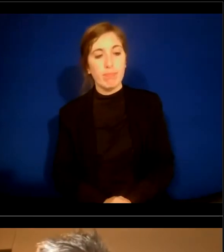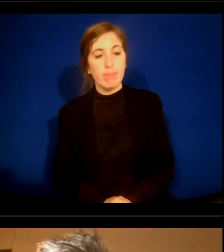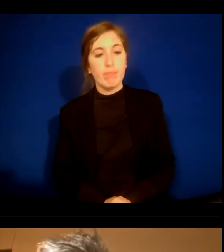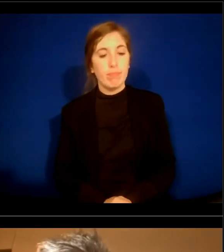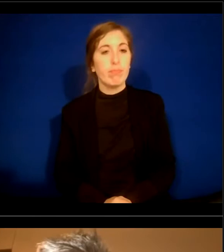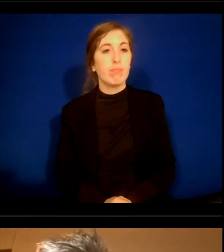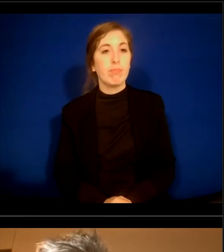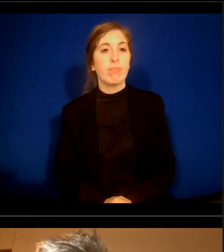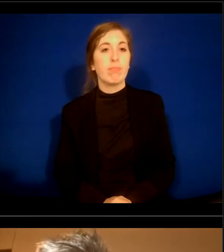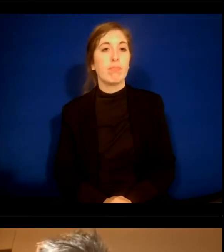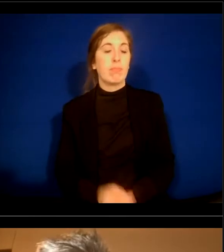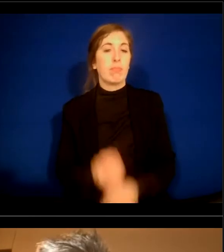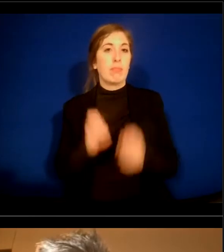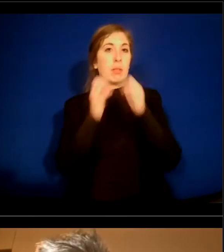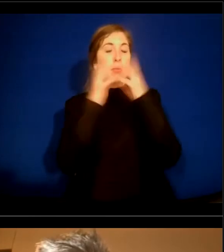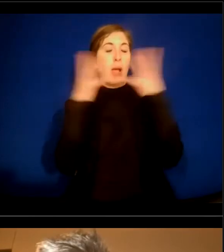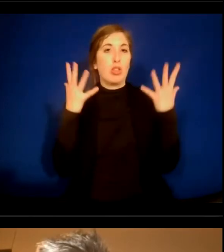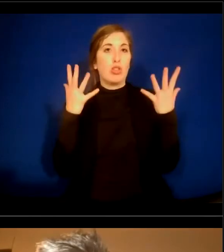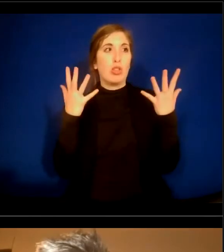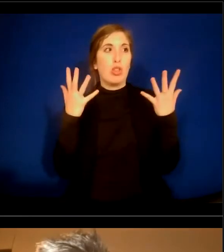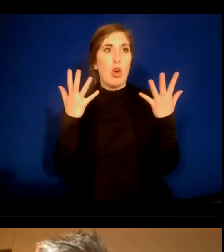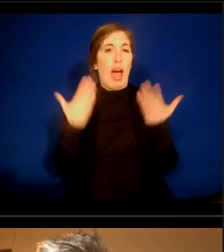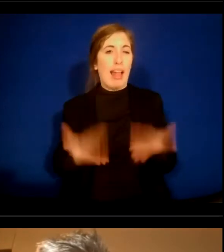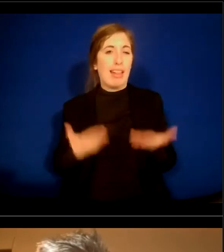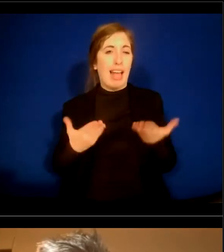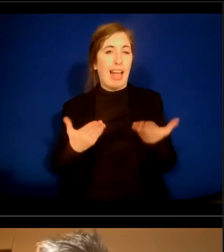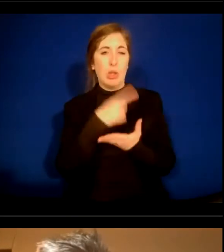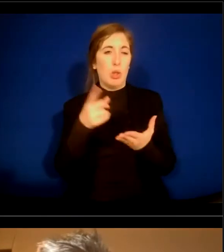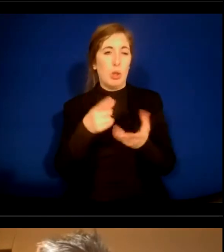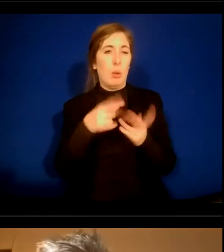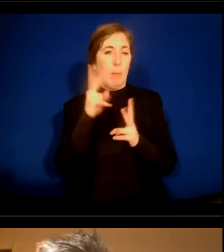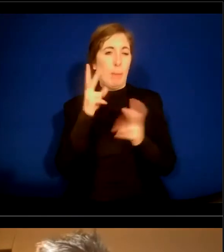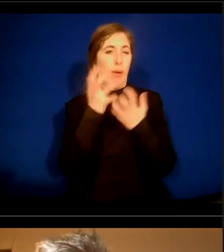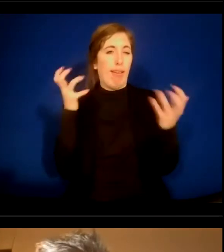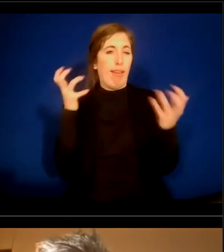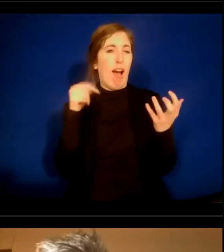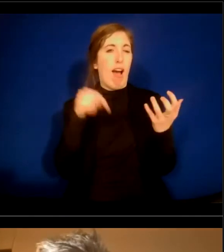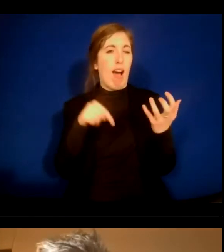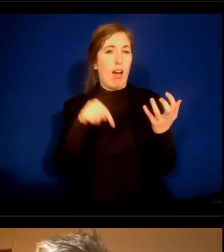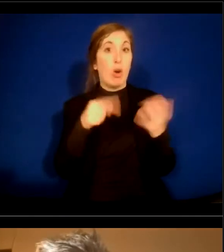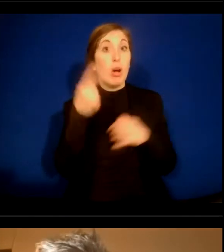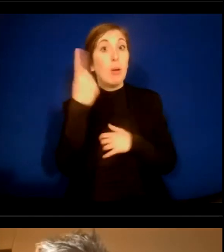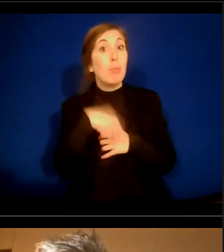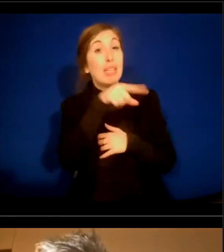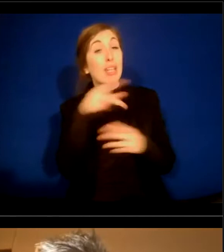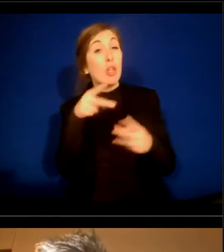immagino che adesso sia tutto un po' più chiaro. Ecco, quello nello specifico era il confine di Palanca.